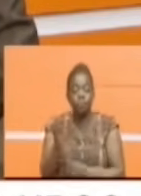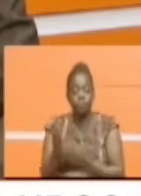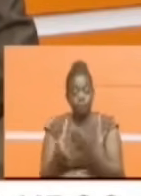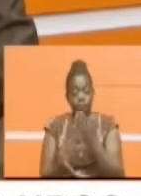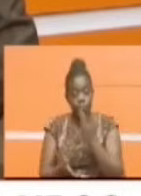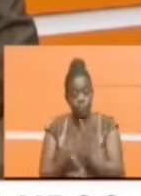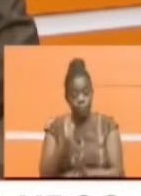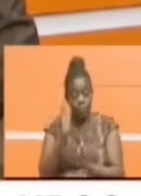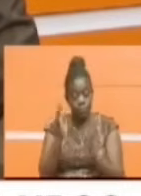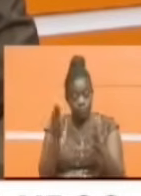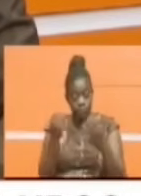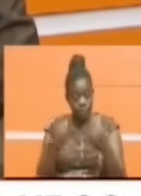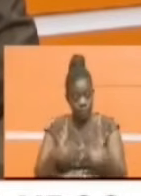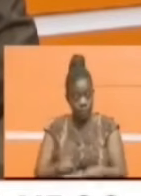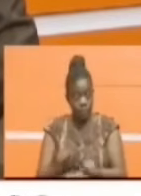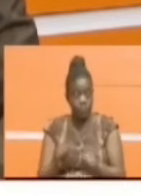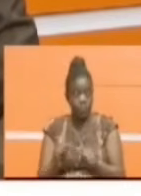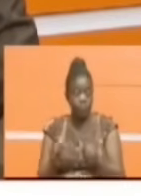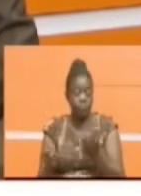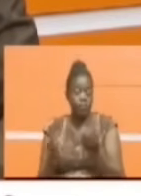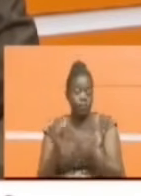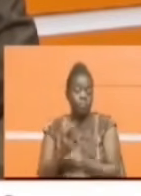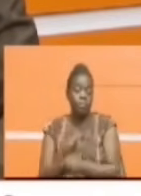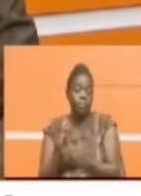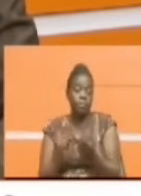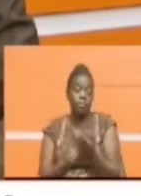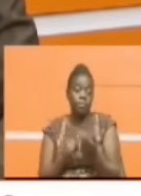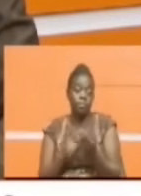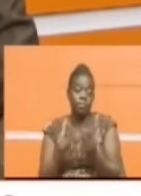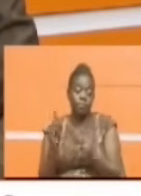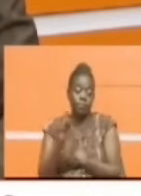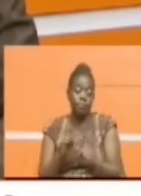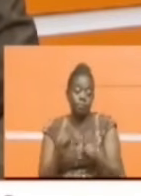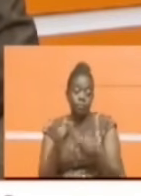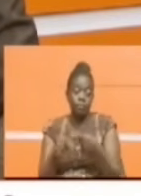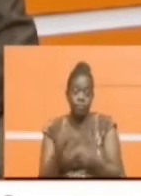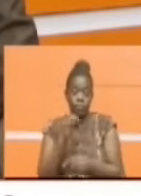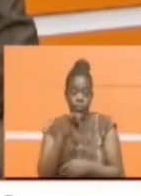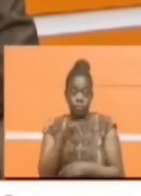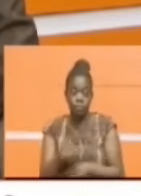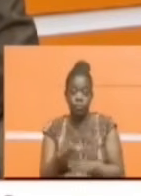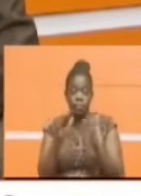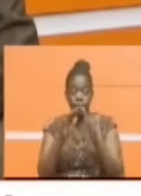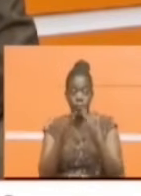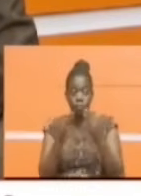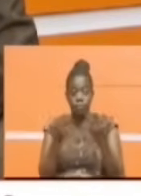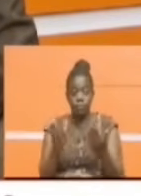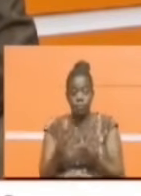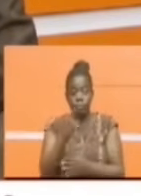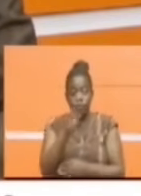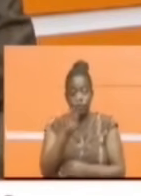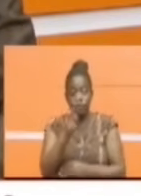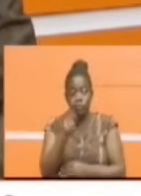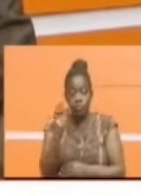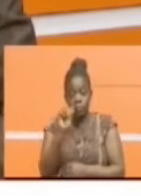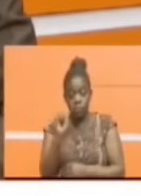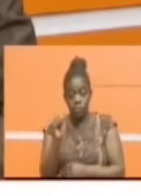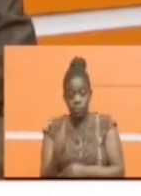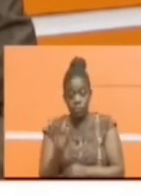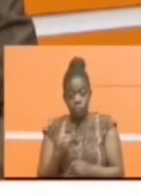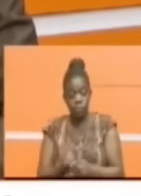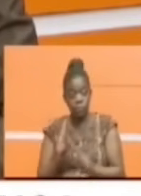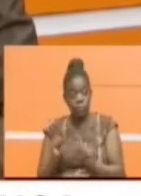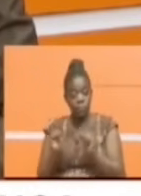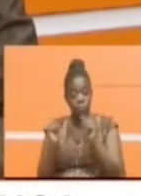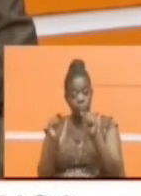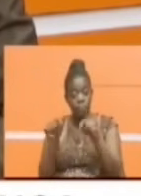kwe bakolera emirimu egy'okubala abantu okugenda mu maaso abyogeredde mu maka ge Nakasero aba ubosi bwe babadde